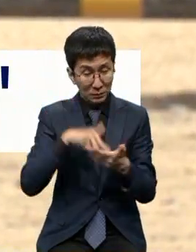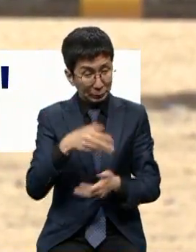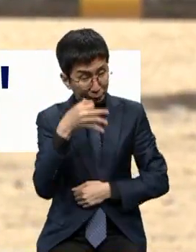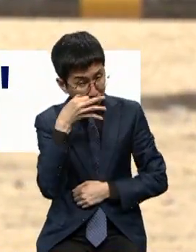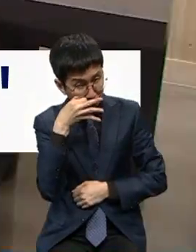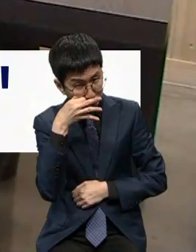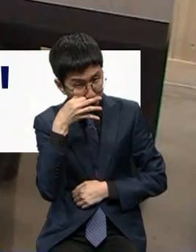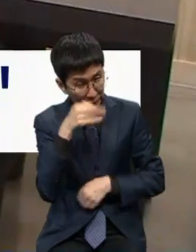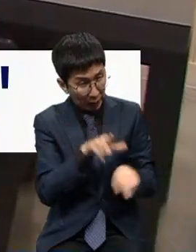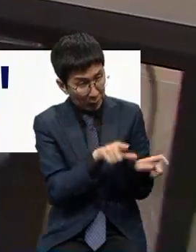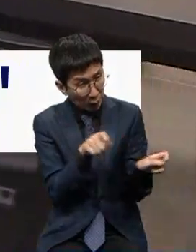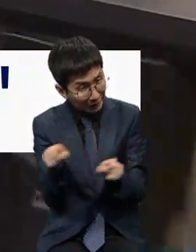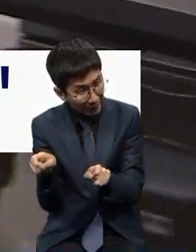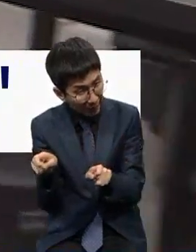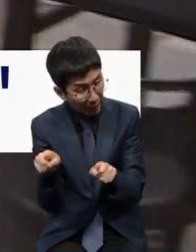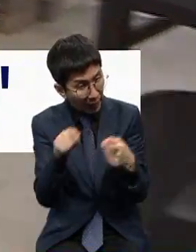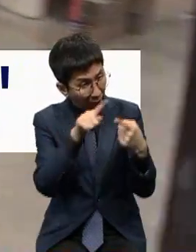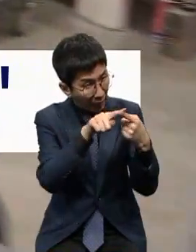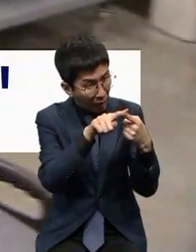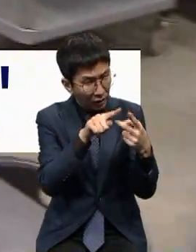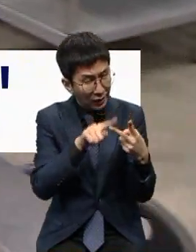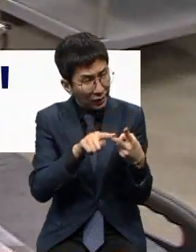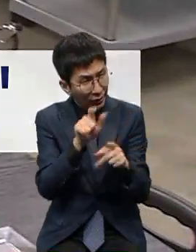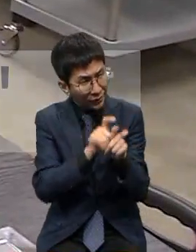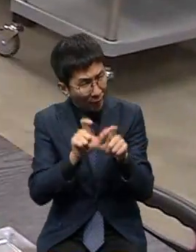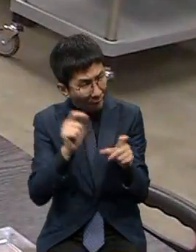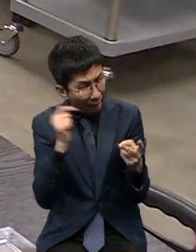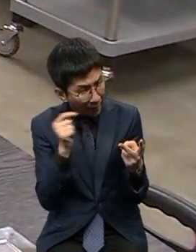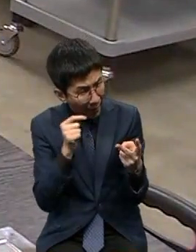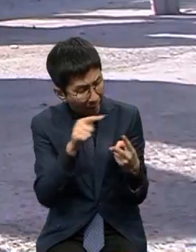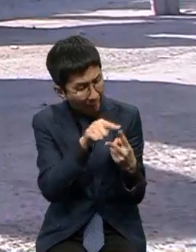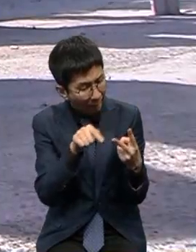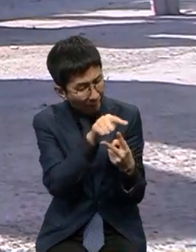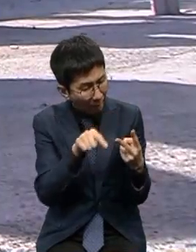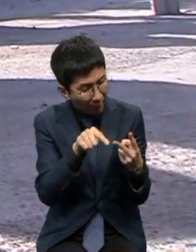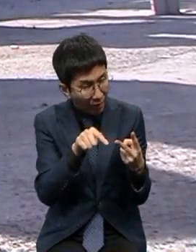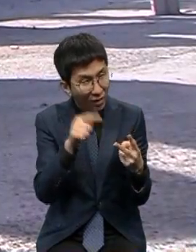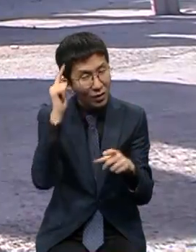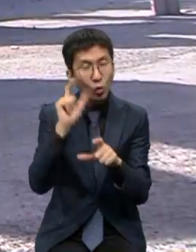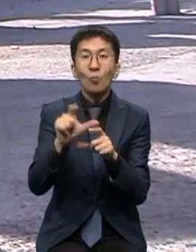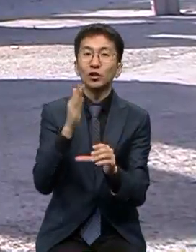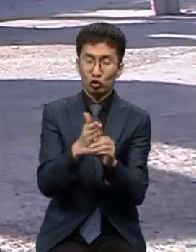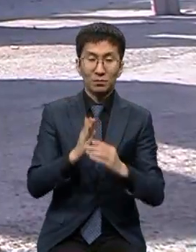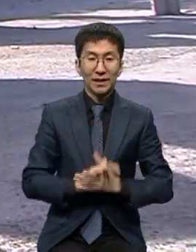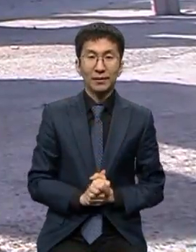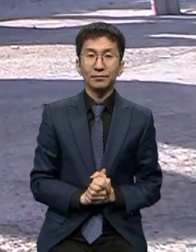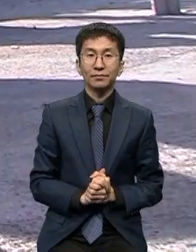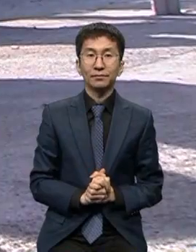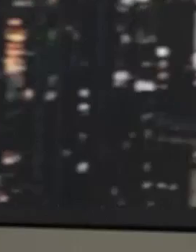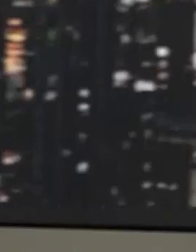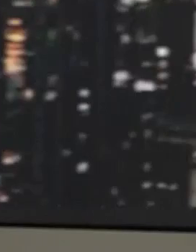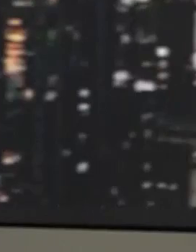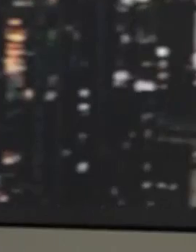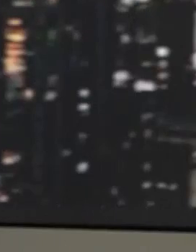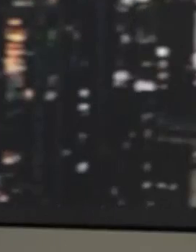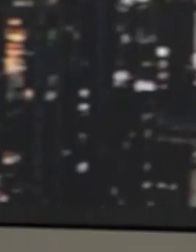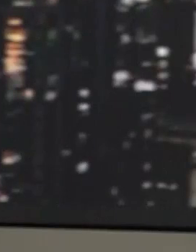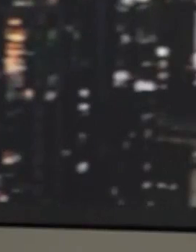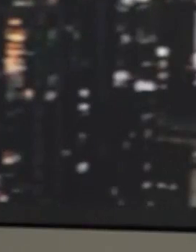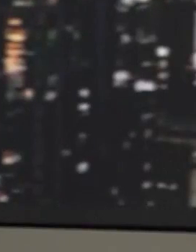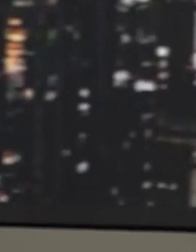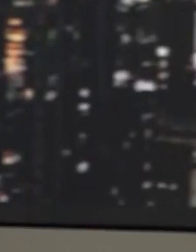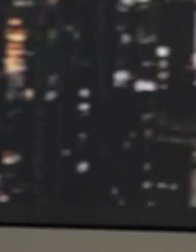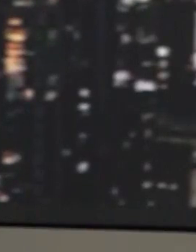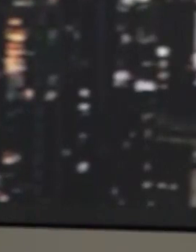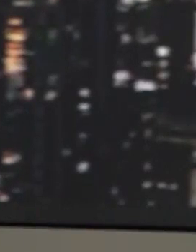단계 연장이나 방역조치 강화 여부를 결정한다는 계획입니다. SBS 박수진입니다. 네, 안녕하십니까.